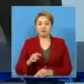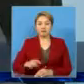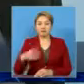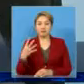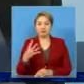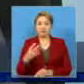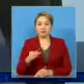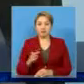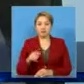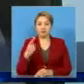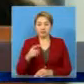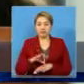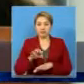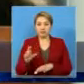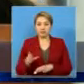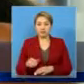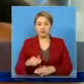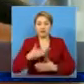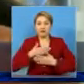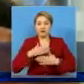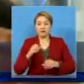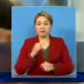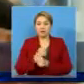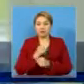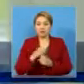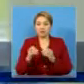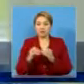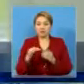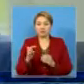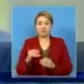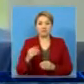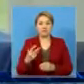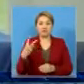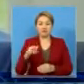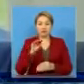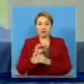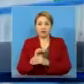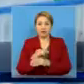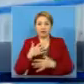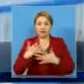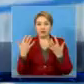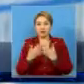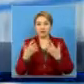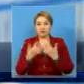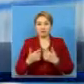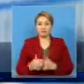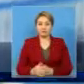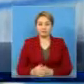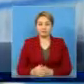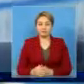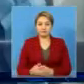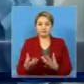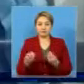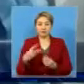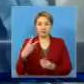в Хубдинском районе 1 пациент. В реанимации находится 10 пациентов. 2 подключены к аппарату искусственной вентиляции легких.